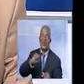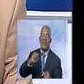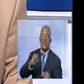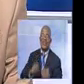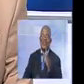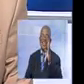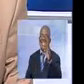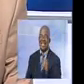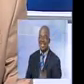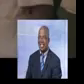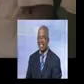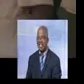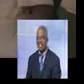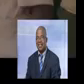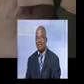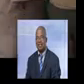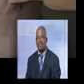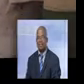Godogo, RTI Boaké.